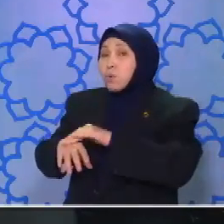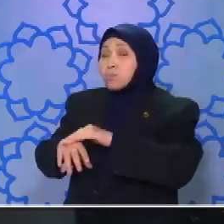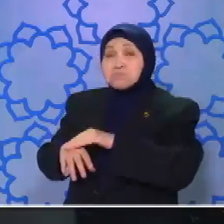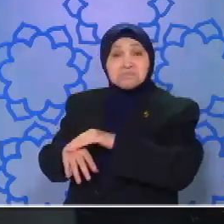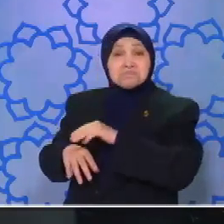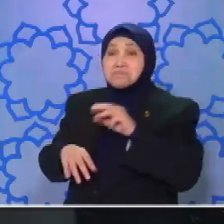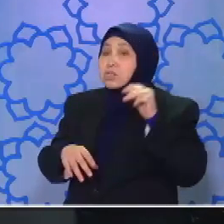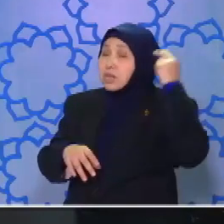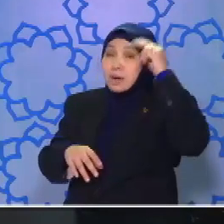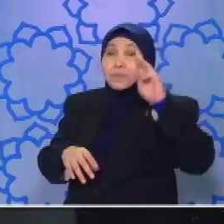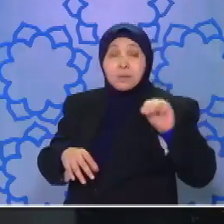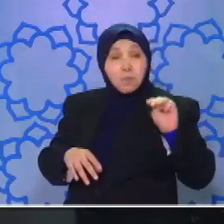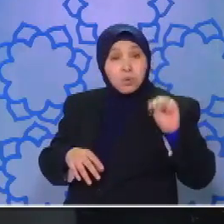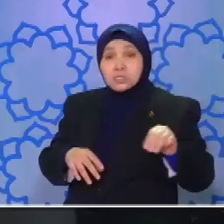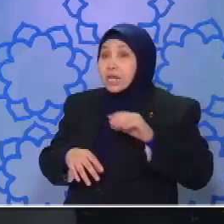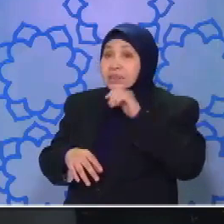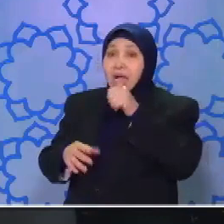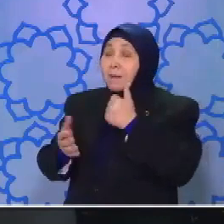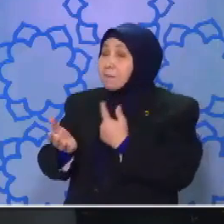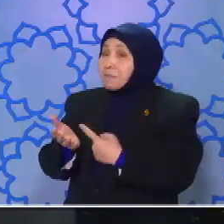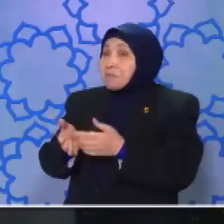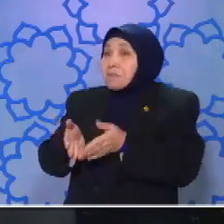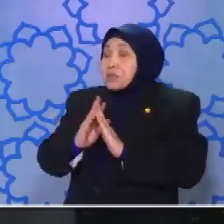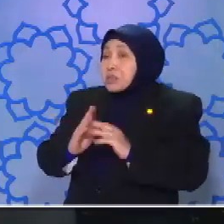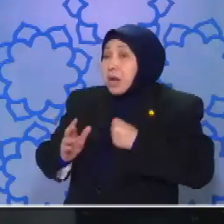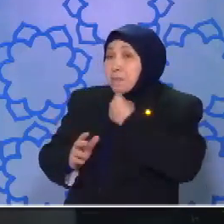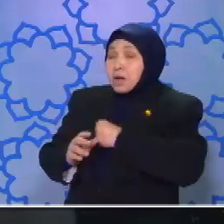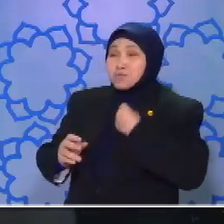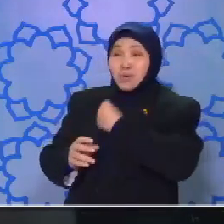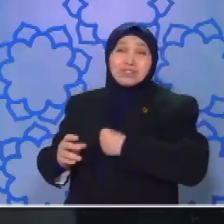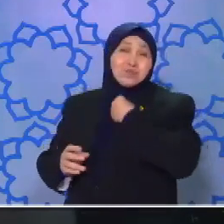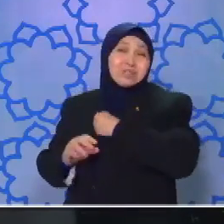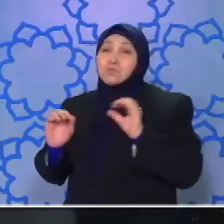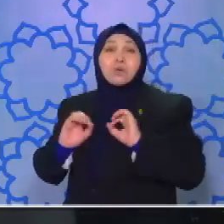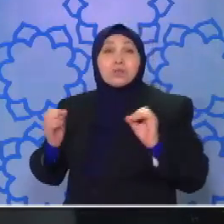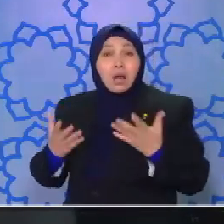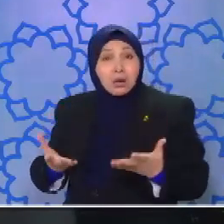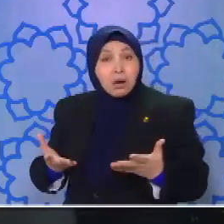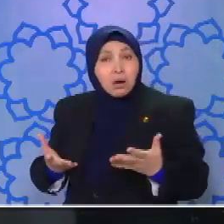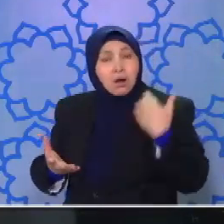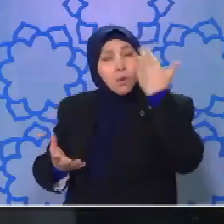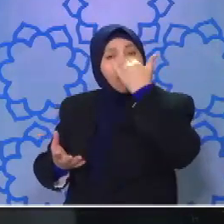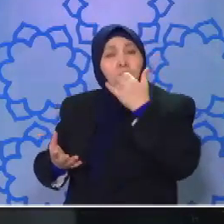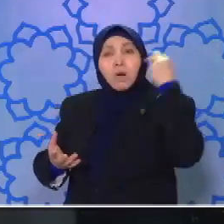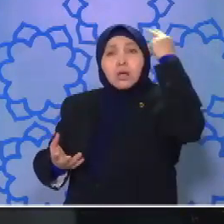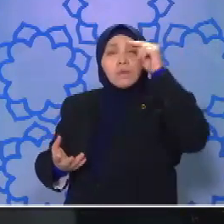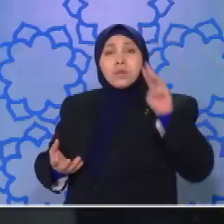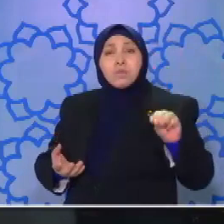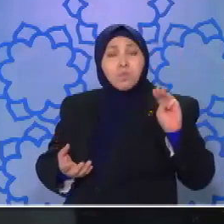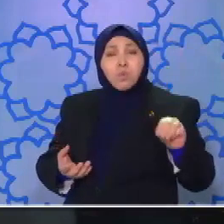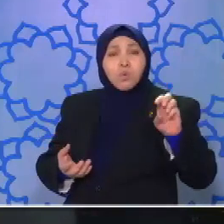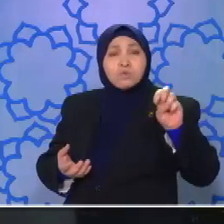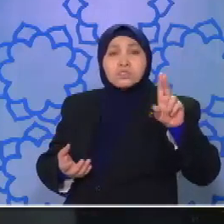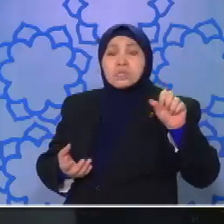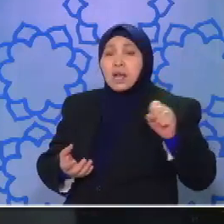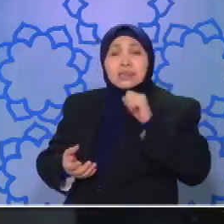maaf. Ha, ini dibincangkan oleh Ibn Ashur, okay, ya, dalam tafsirnya. Dia kata, menarik, mengapa Nabi Musa tak minta maaf? Rupa-rupanya Nabi